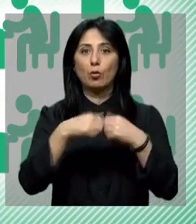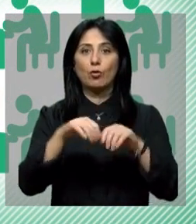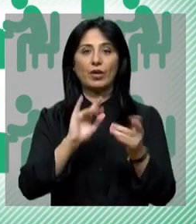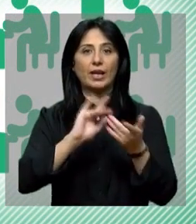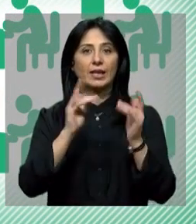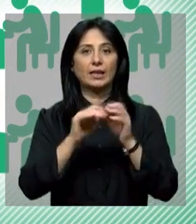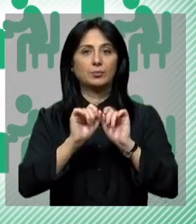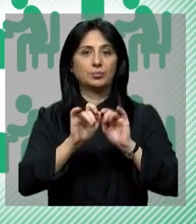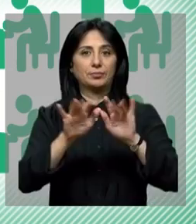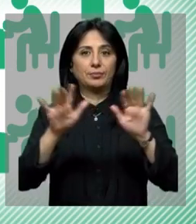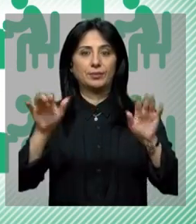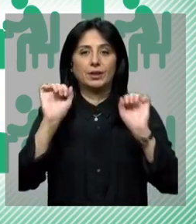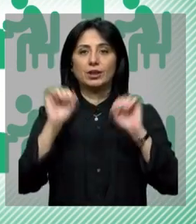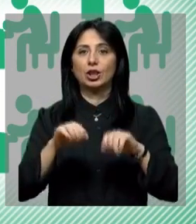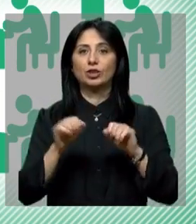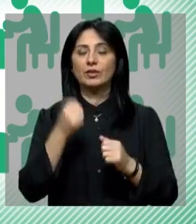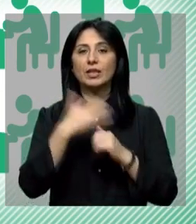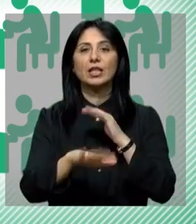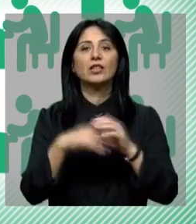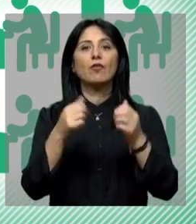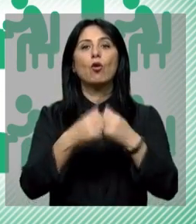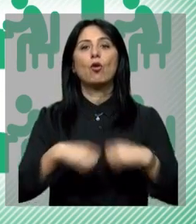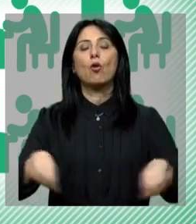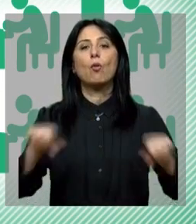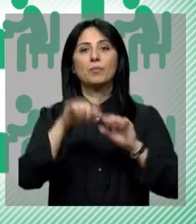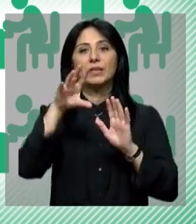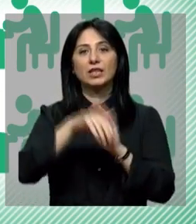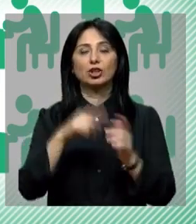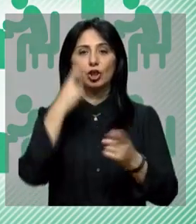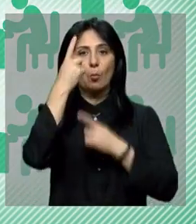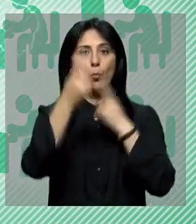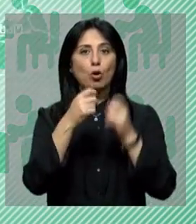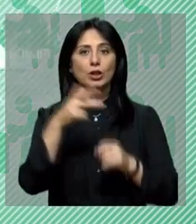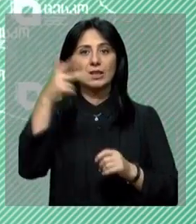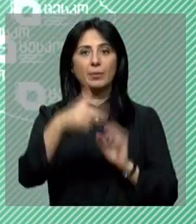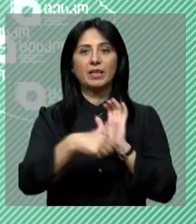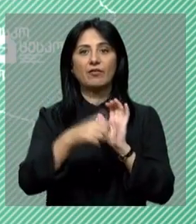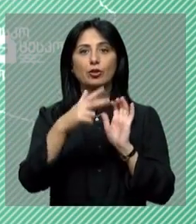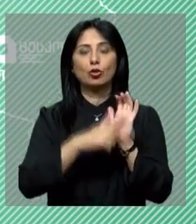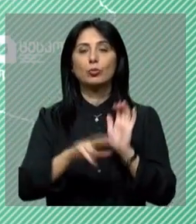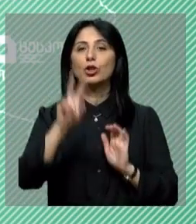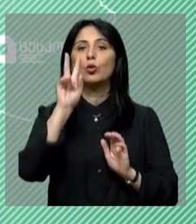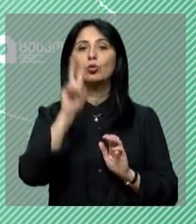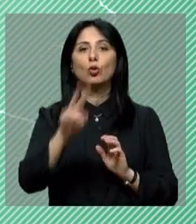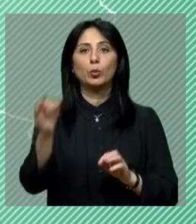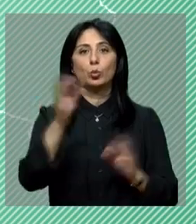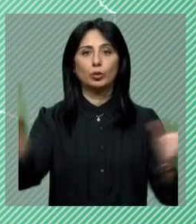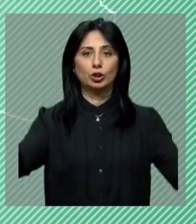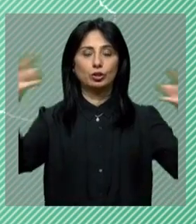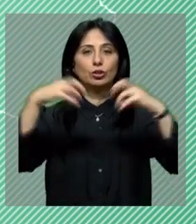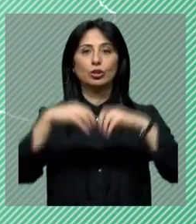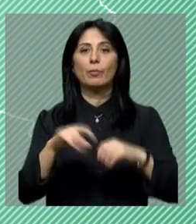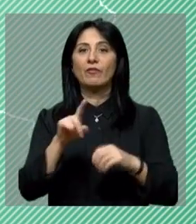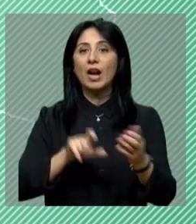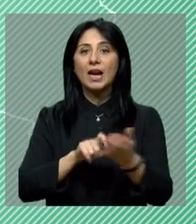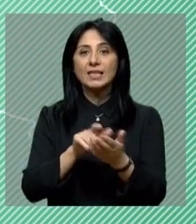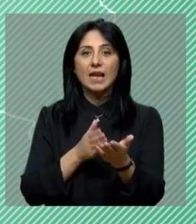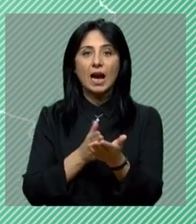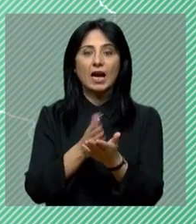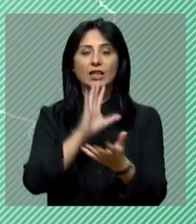ინტერნეტ ტრანსლირების საშუალებით. ცენტრალურ საარჩევნო კომისიაში მონაცემები 3692 უბნიდან შემოდის. რა გზას